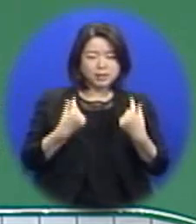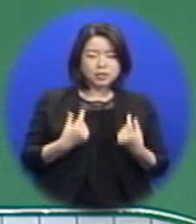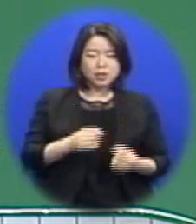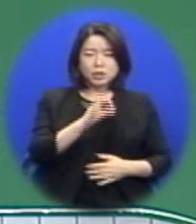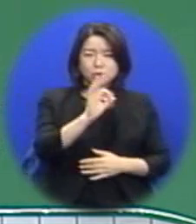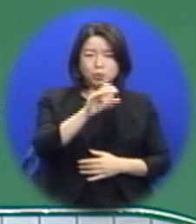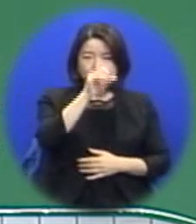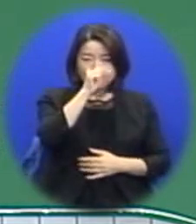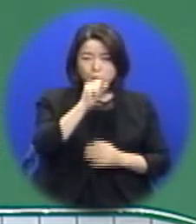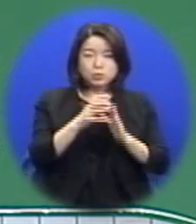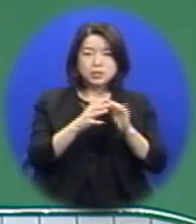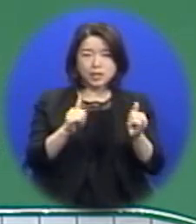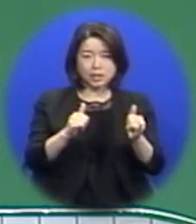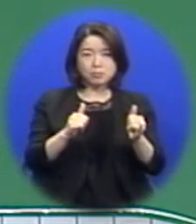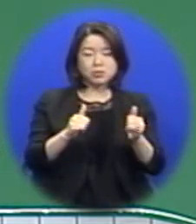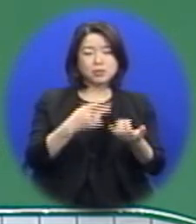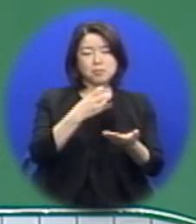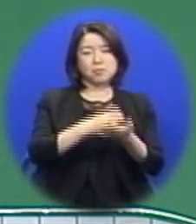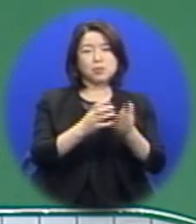사람은 바리새인이에요.